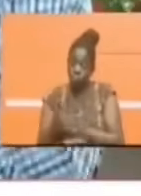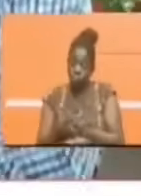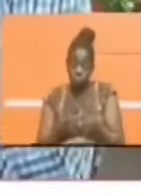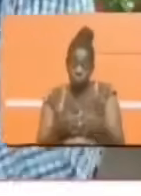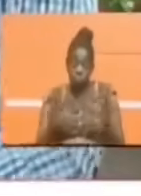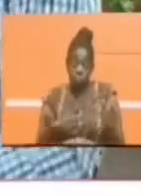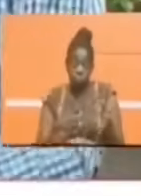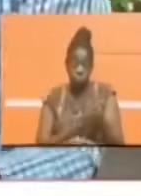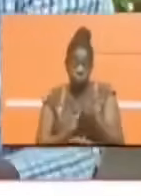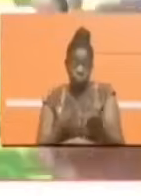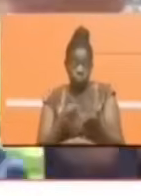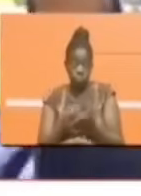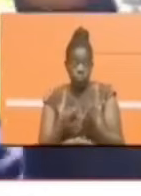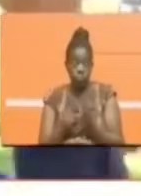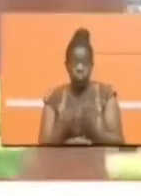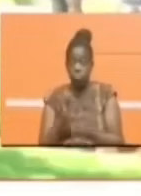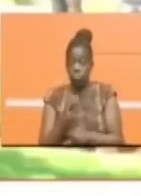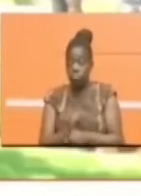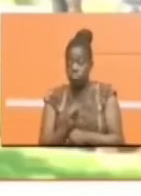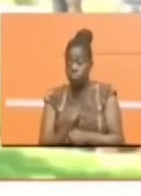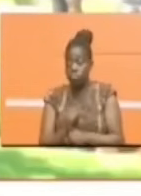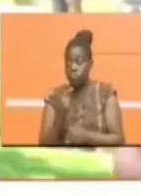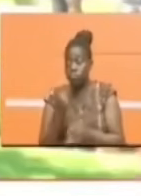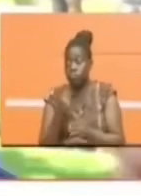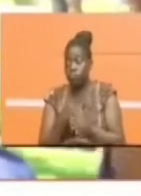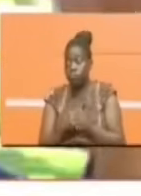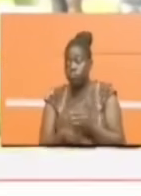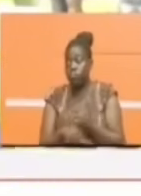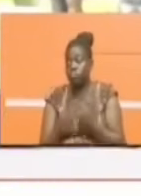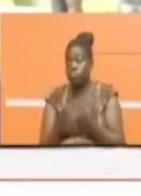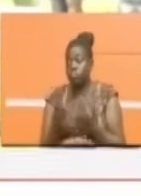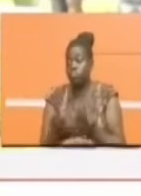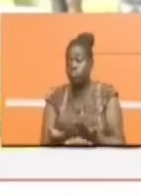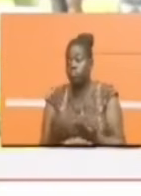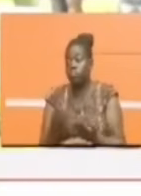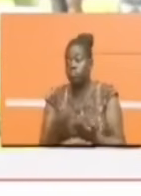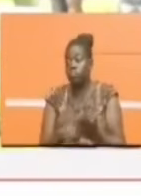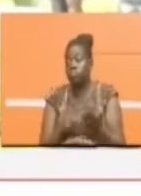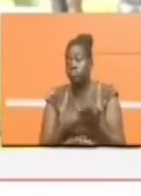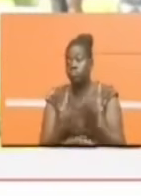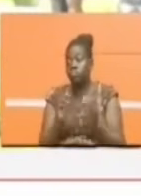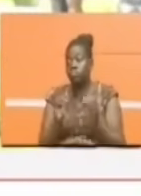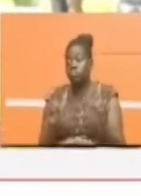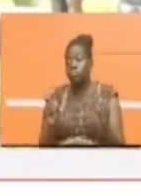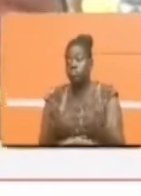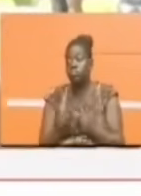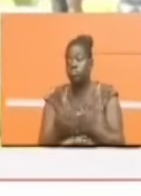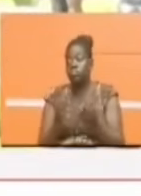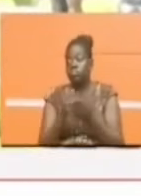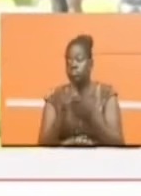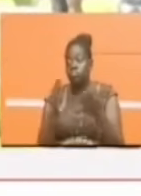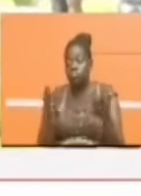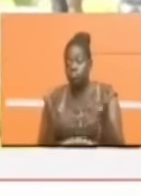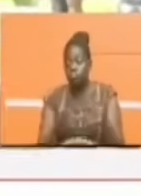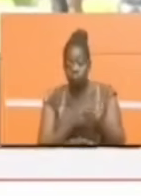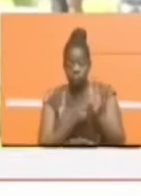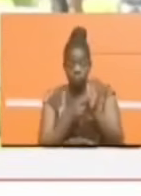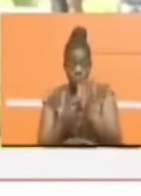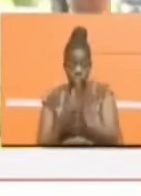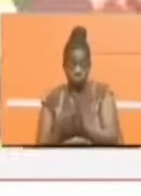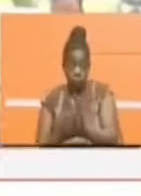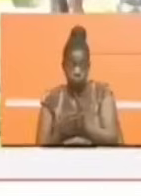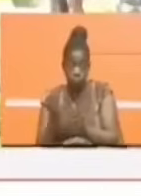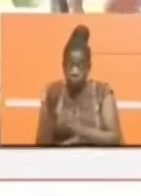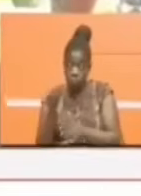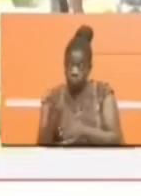gy'olina okukozesa project work. Kyetunaateekamu tekikyayiza mukyo mulina okukozesa tubayambako okubalaga nti obanga